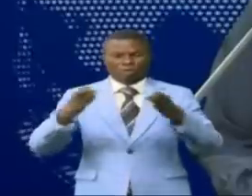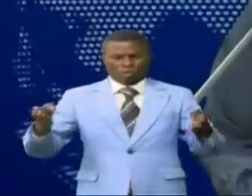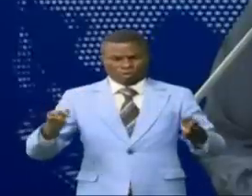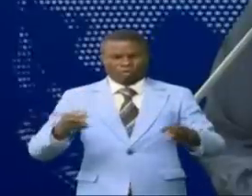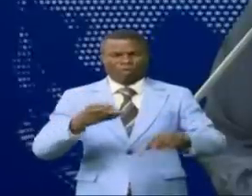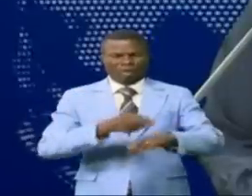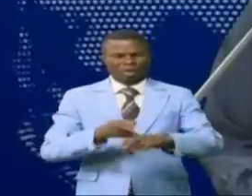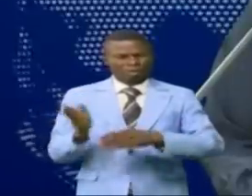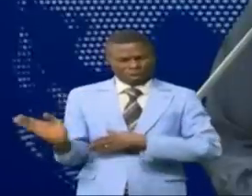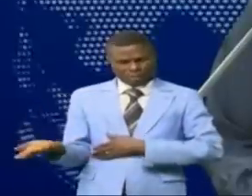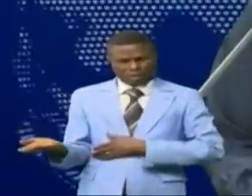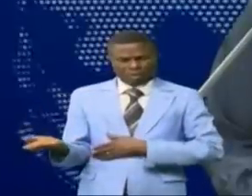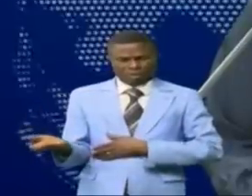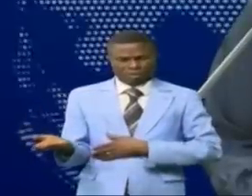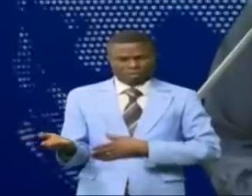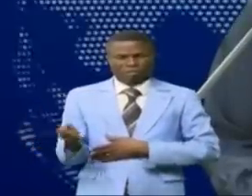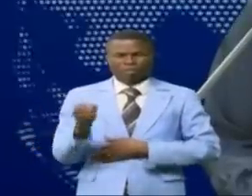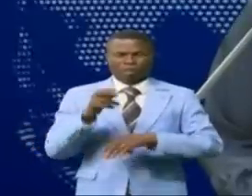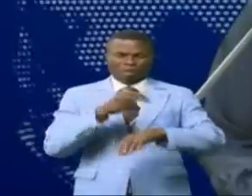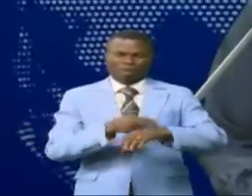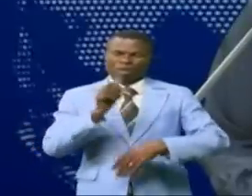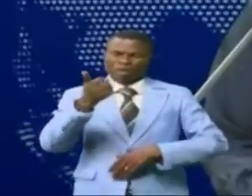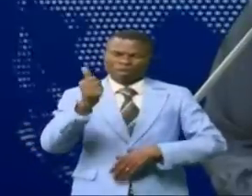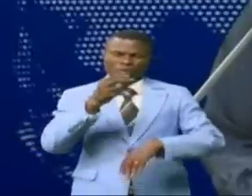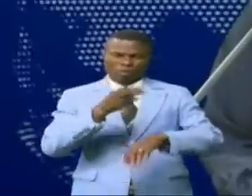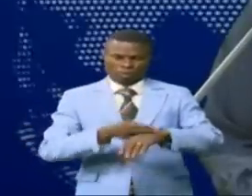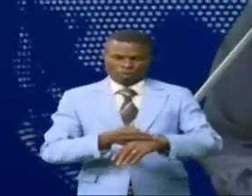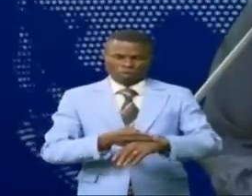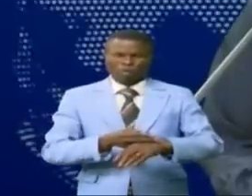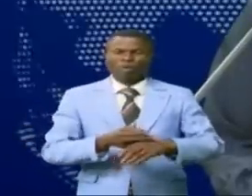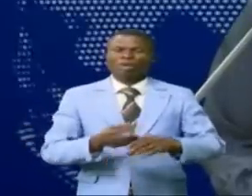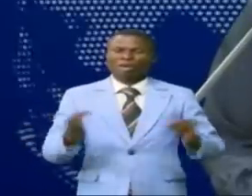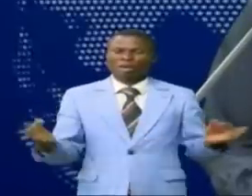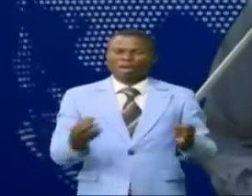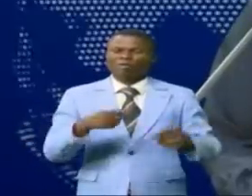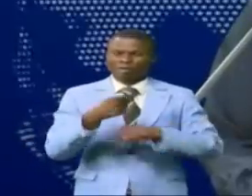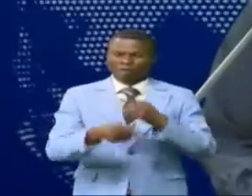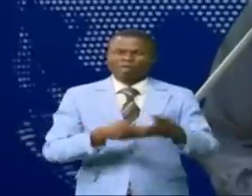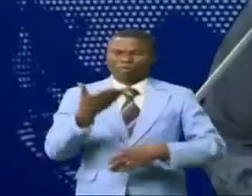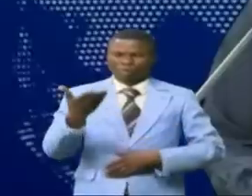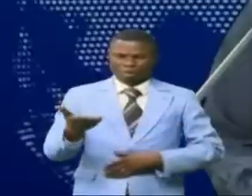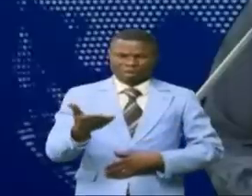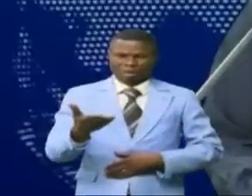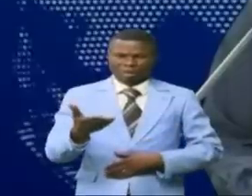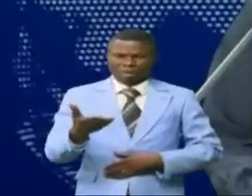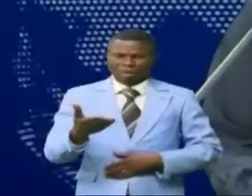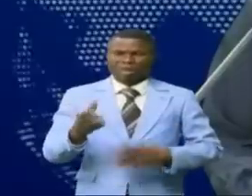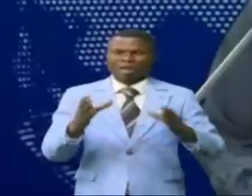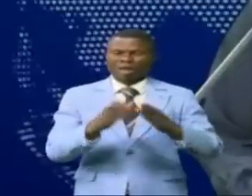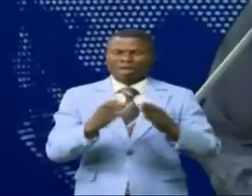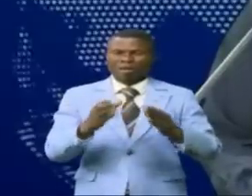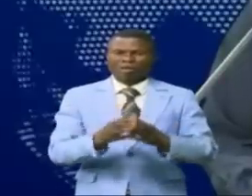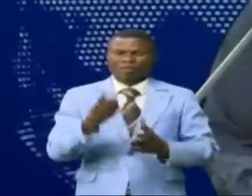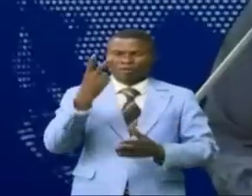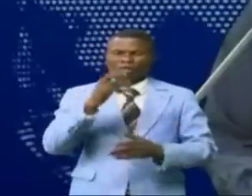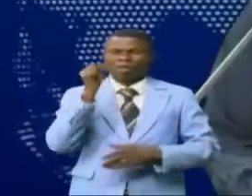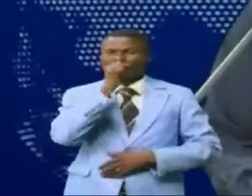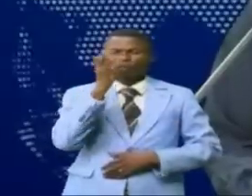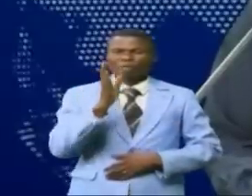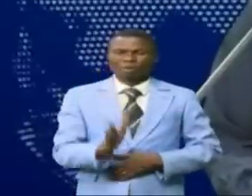et à partir des 10 heures, l'ambiance commence accompagnée des deux